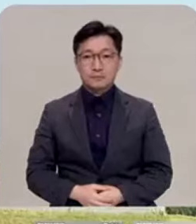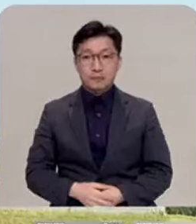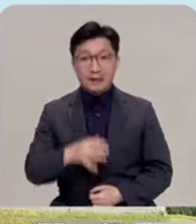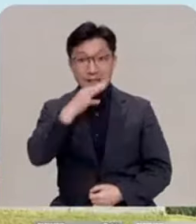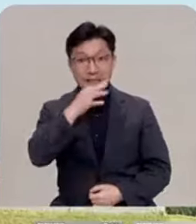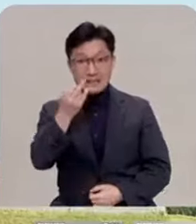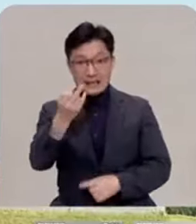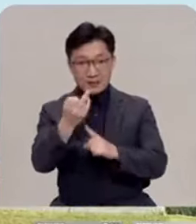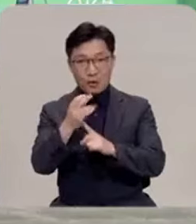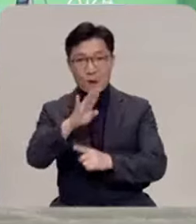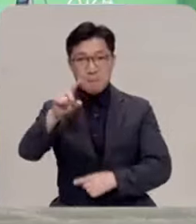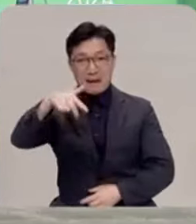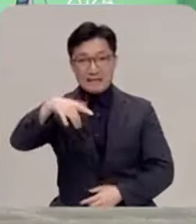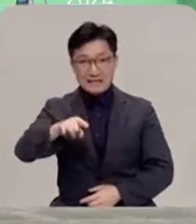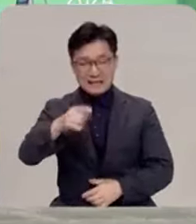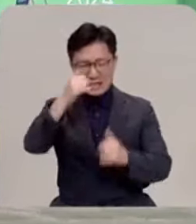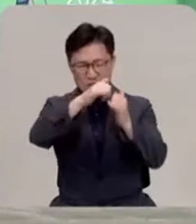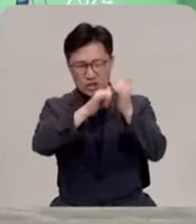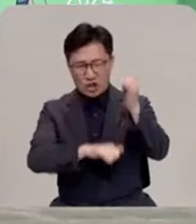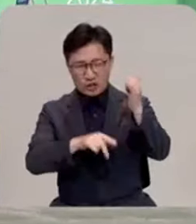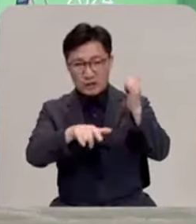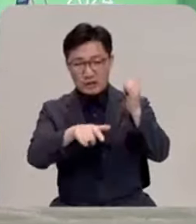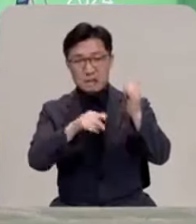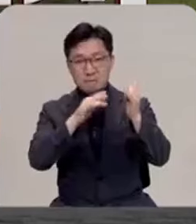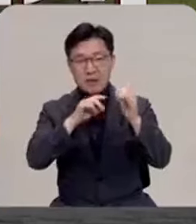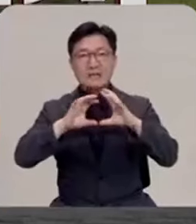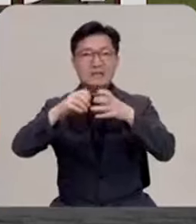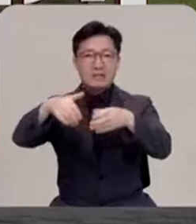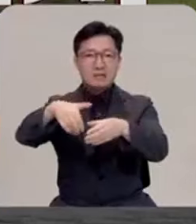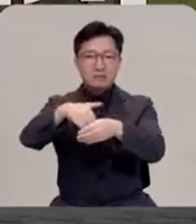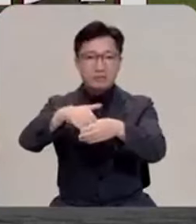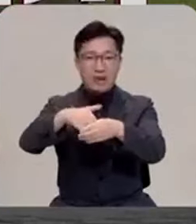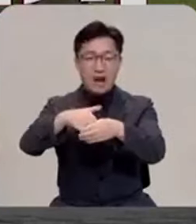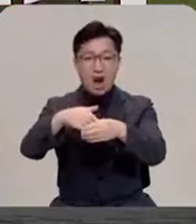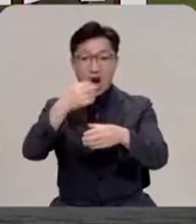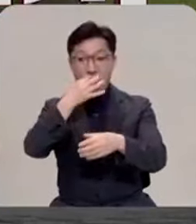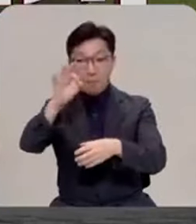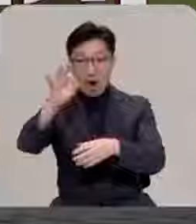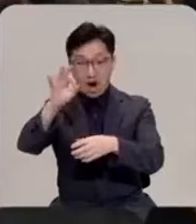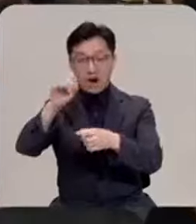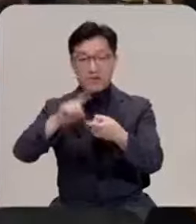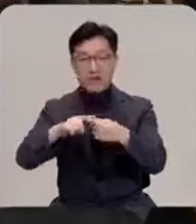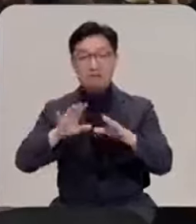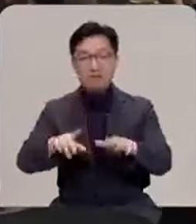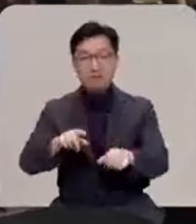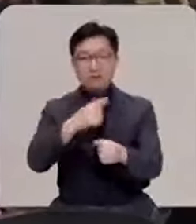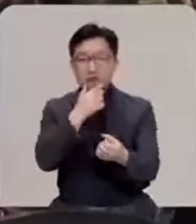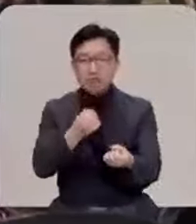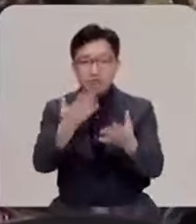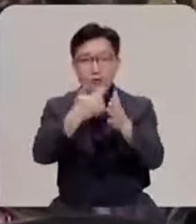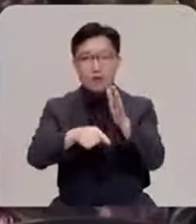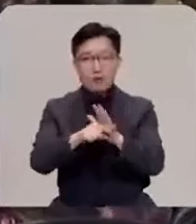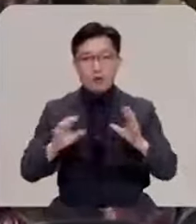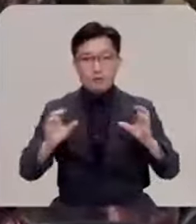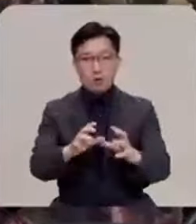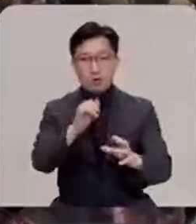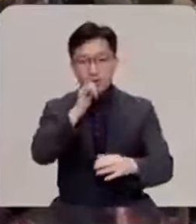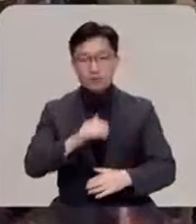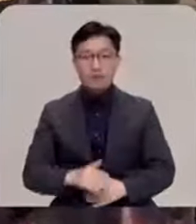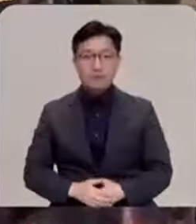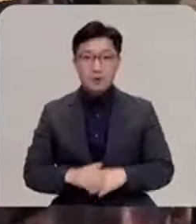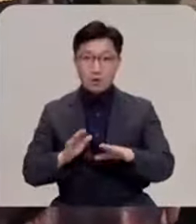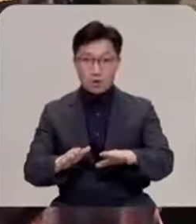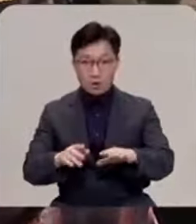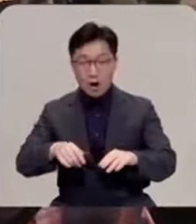익산을 비롯한 백제 역사 유적지구의 유네스코 세계유산 지정을 기념해 열린 세계유산축전. 중앙 무대에서